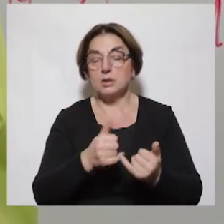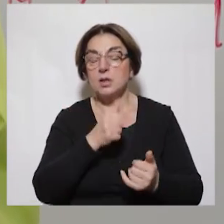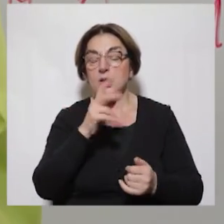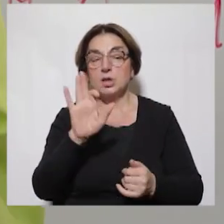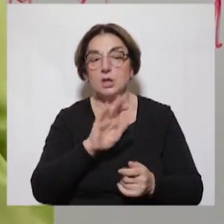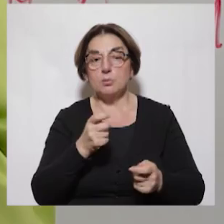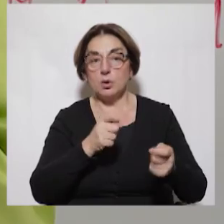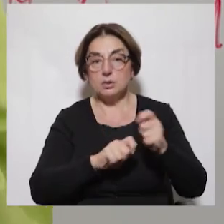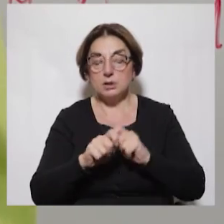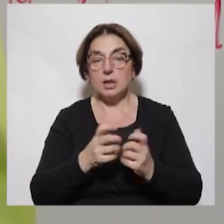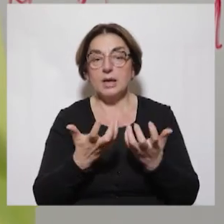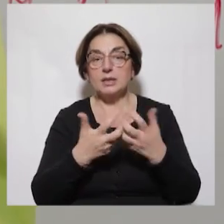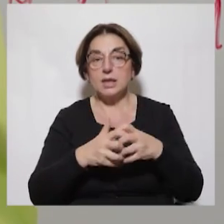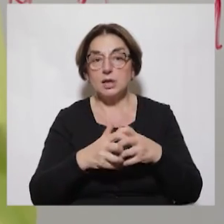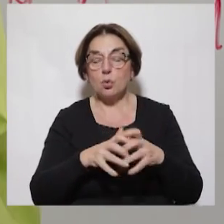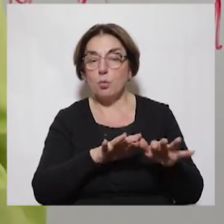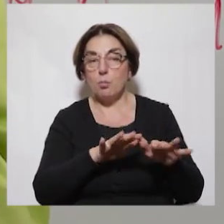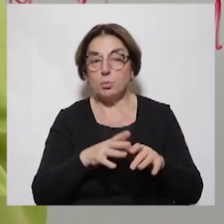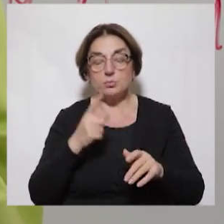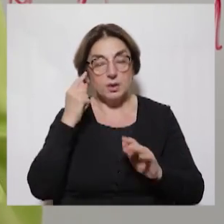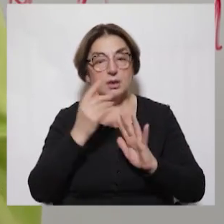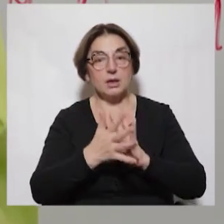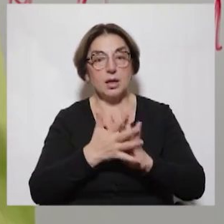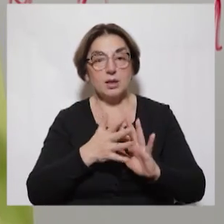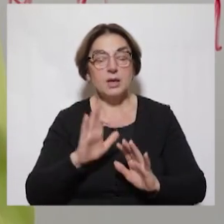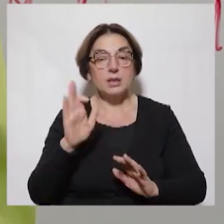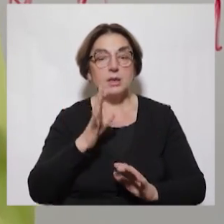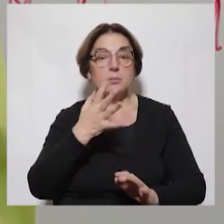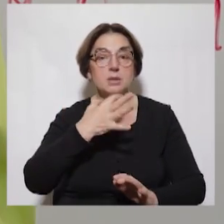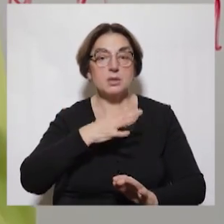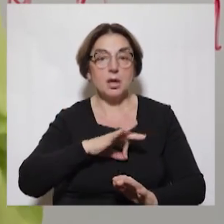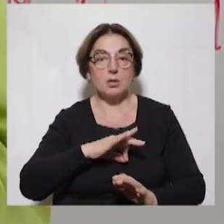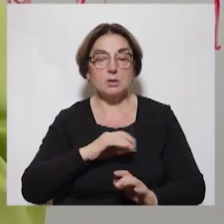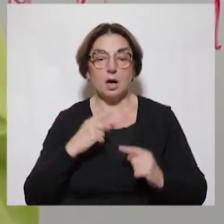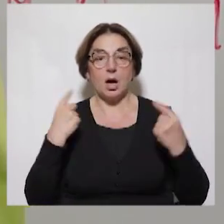ქიმიურ ექსპერიმენტს და ტექნოლოგიურ პროცესს. რა თქმა უნდა, თქვენ მიხვდებოდით, რომ ქიმიის